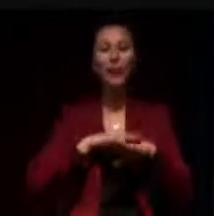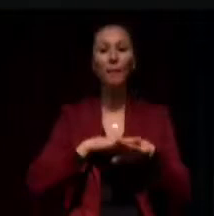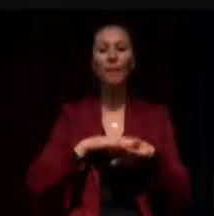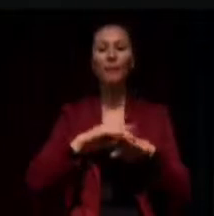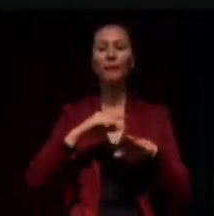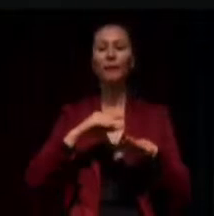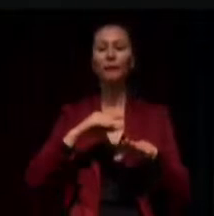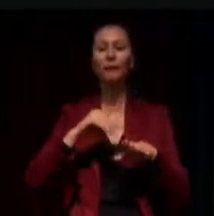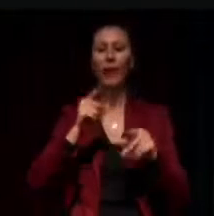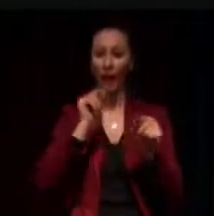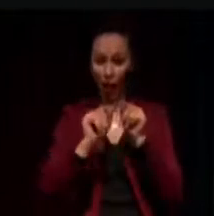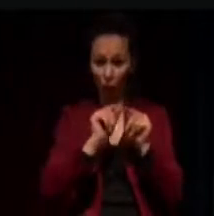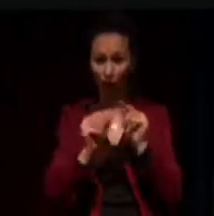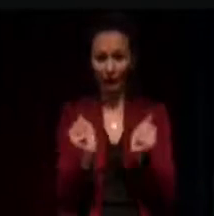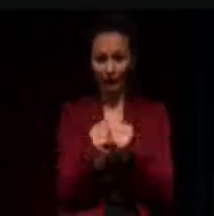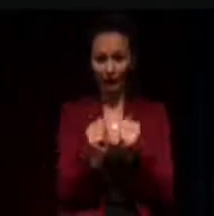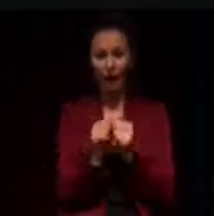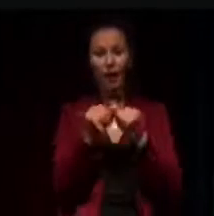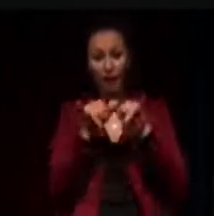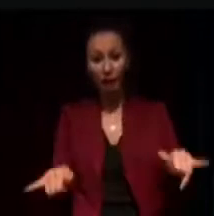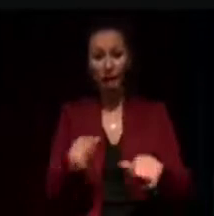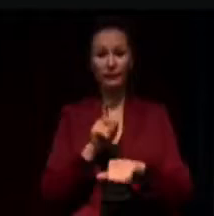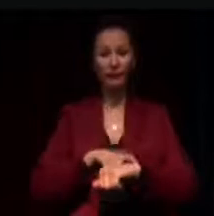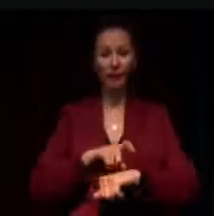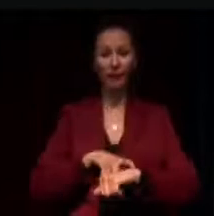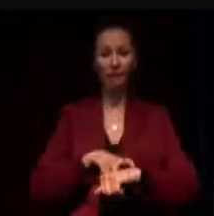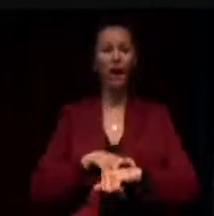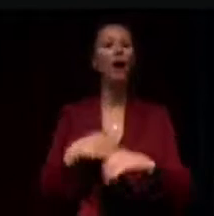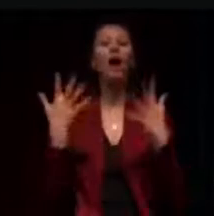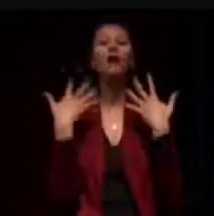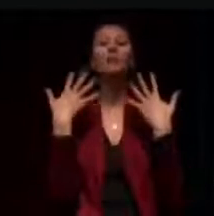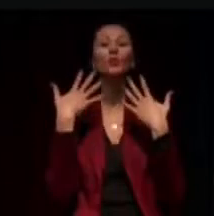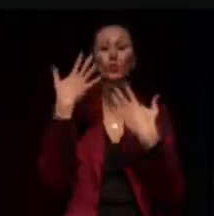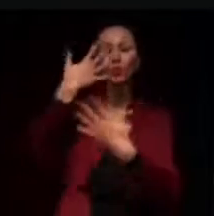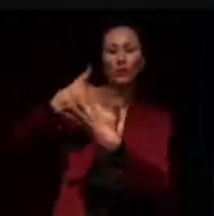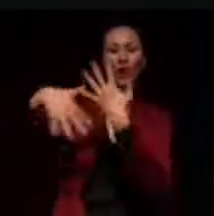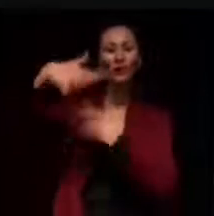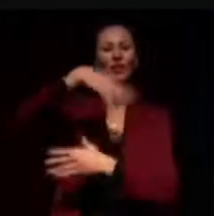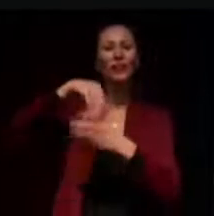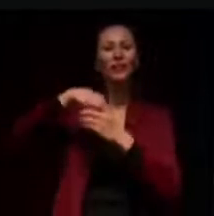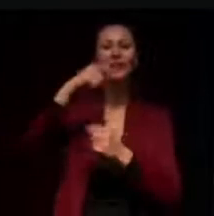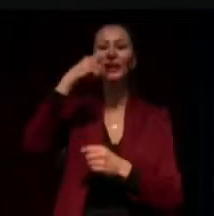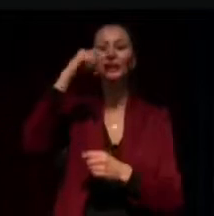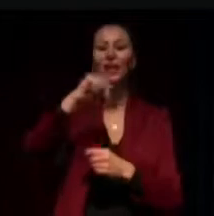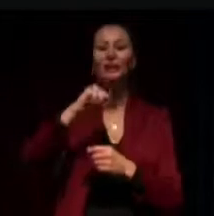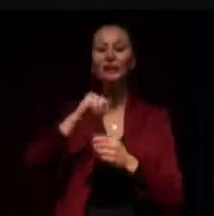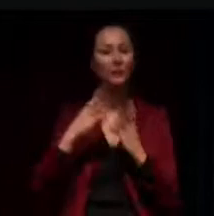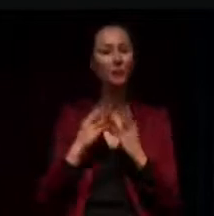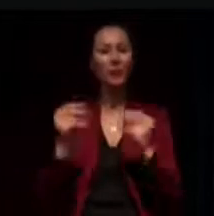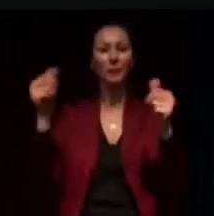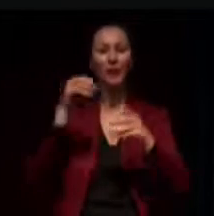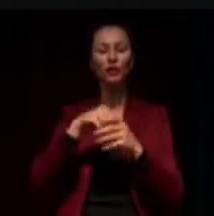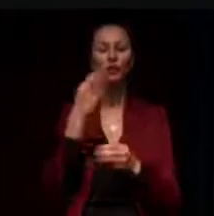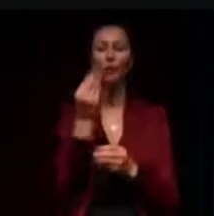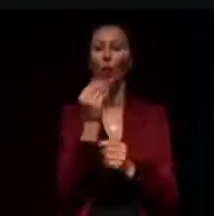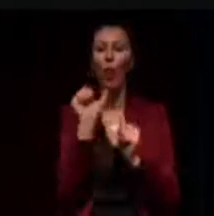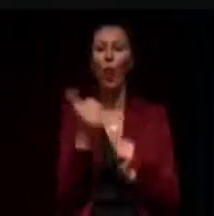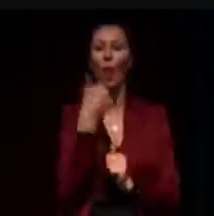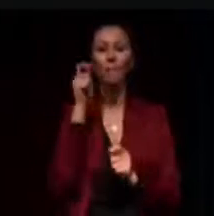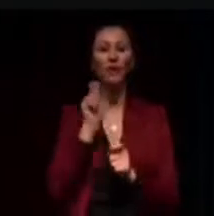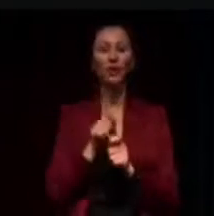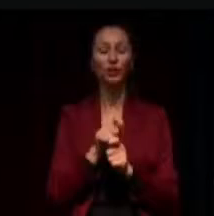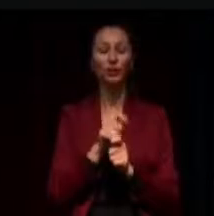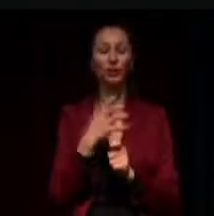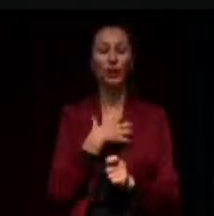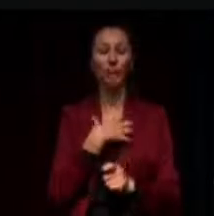ekonomik girdilerin yanında aynı zamanda atmosfere karışan metan gazını bertaraf etmek için çok önemli bir işleve sahip. Bunu da